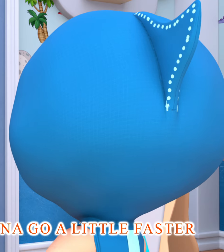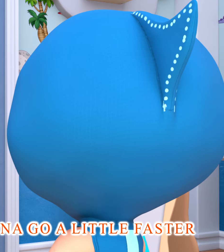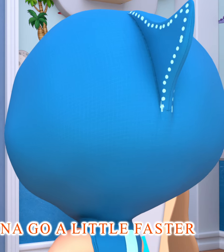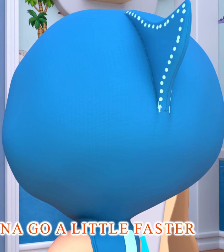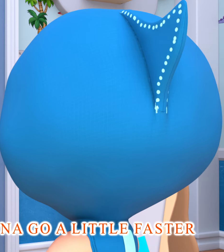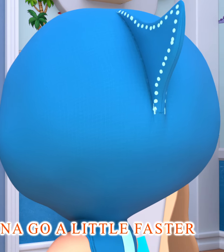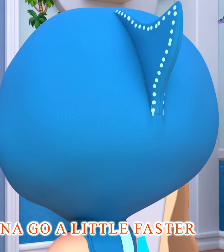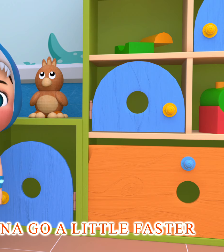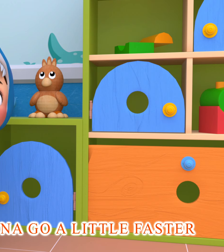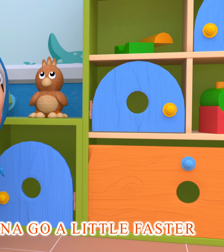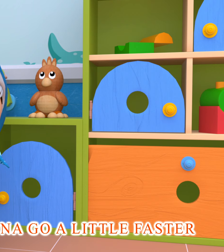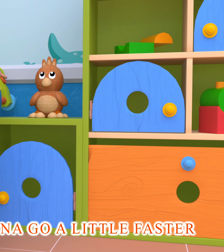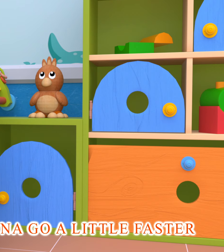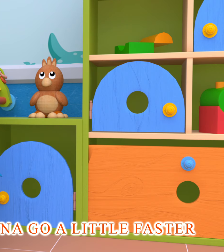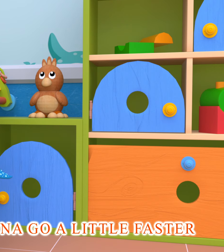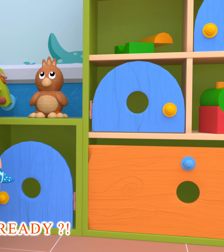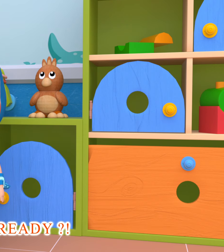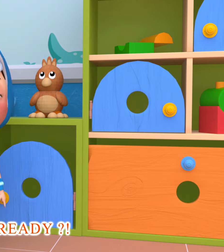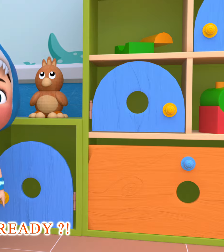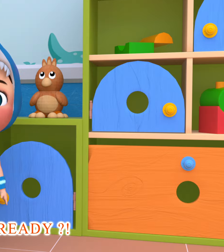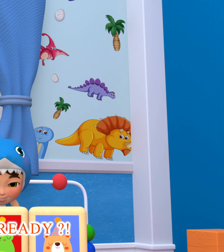終わりgoing